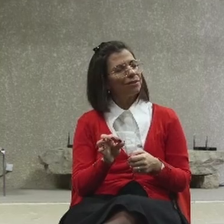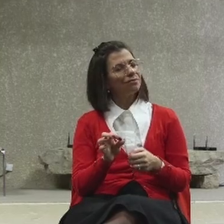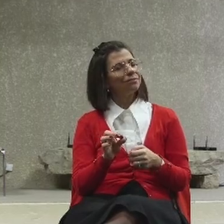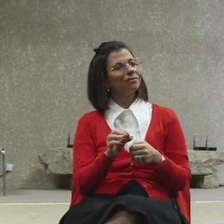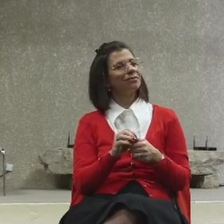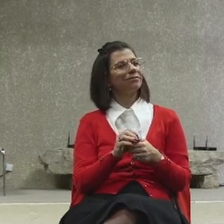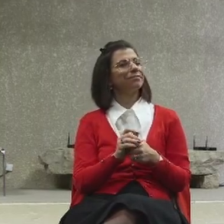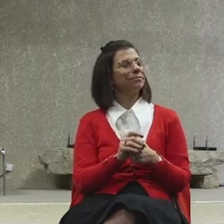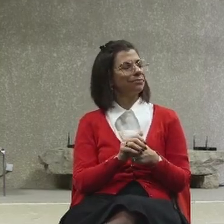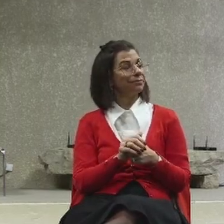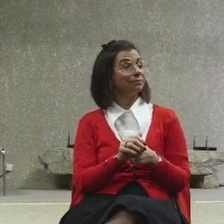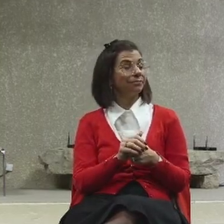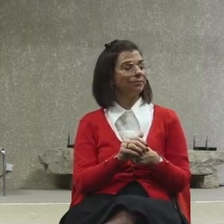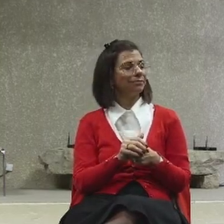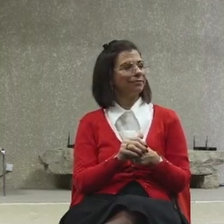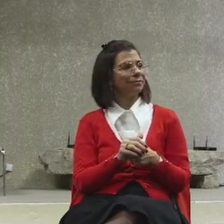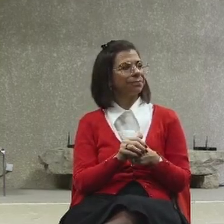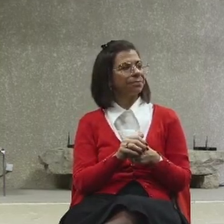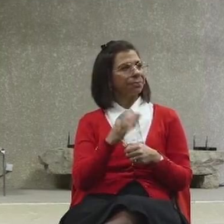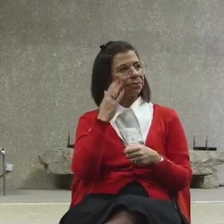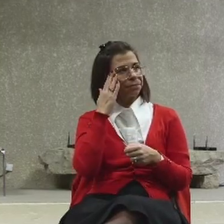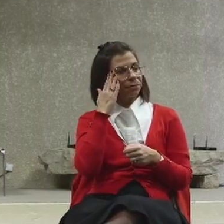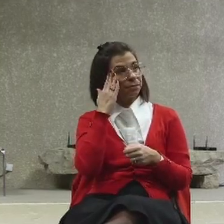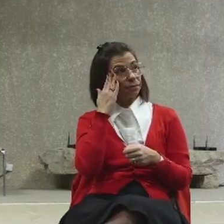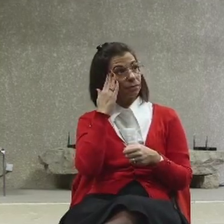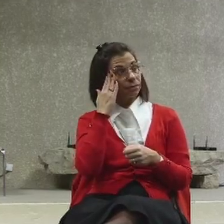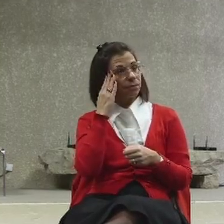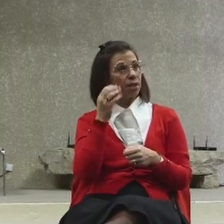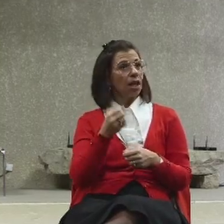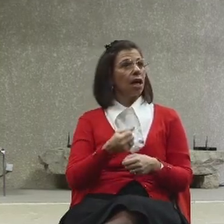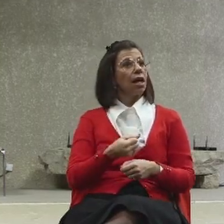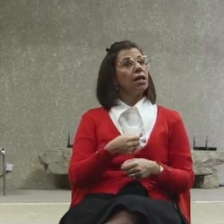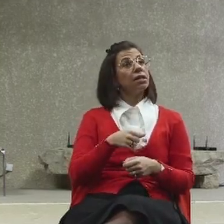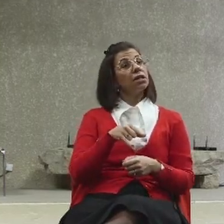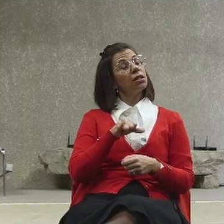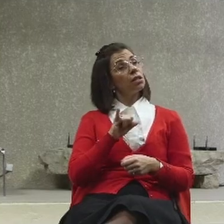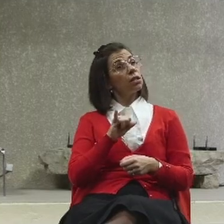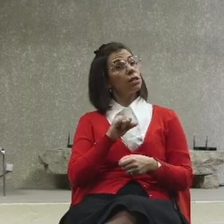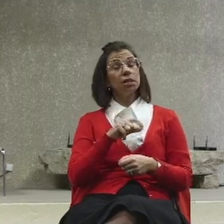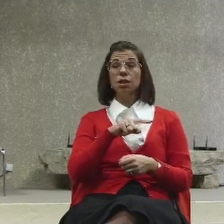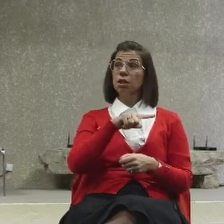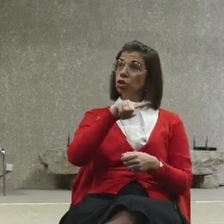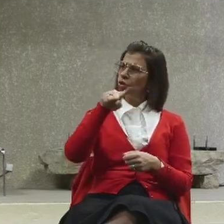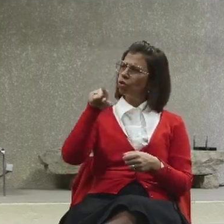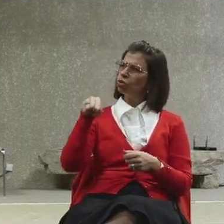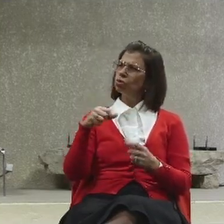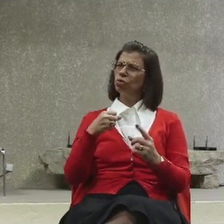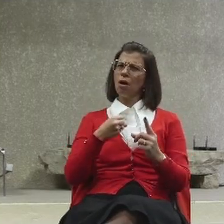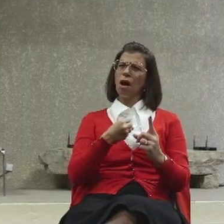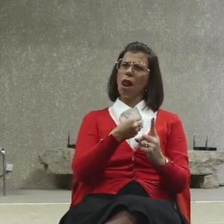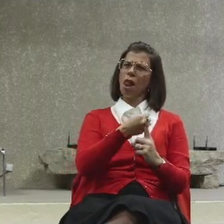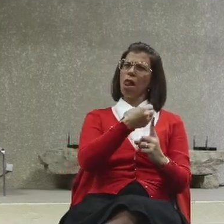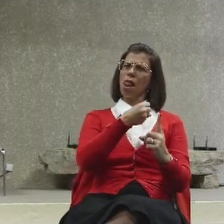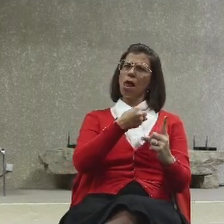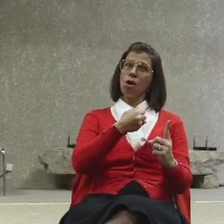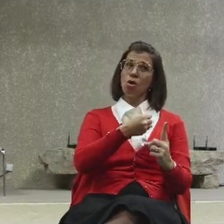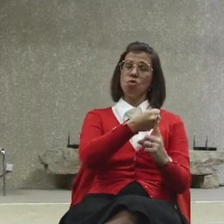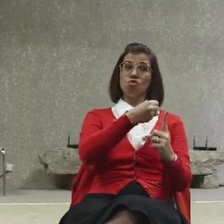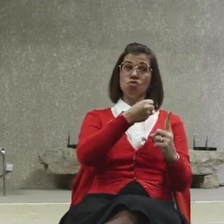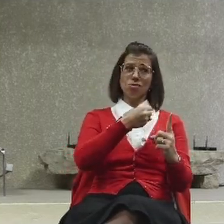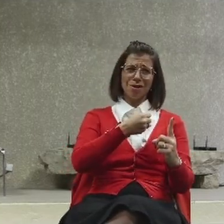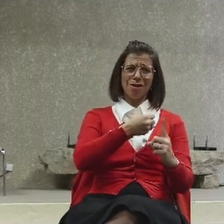heureux, parce que l'Esprit de Dieu, l'Esprit de gloire repose sur vous. Amen. C'est quoi cet Esprit de gloire? C'est